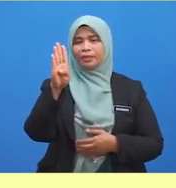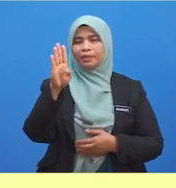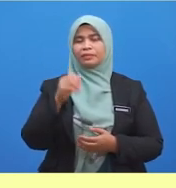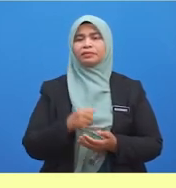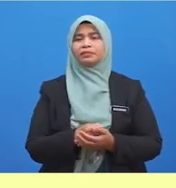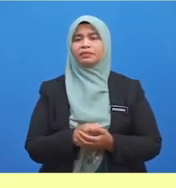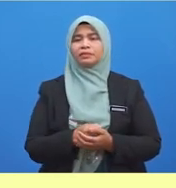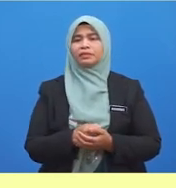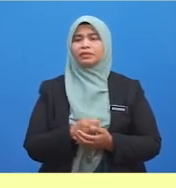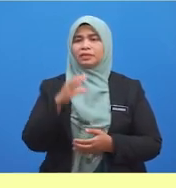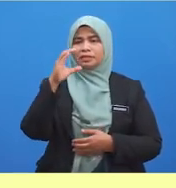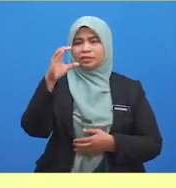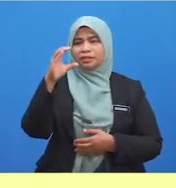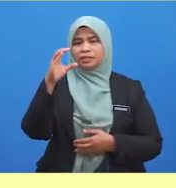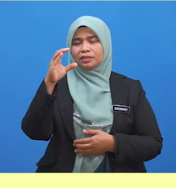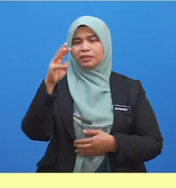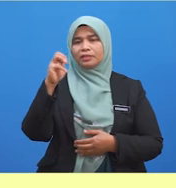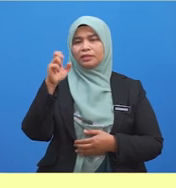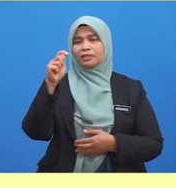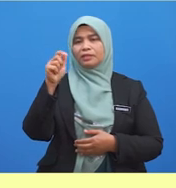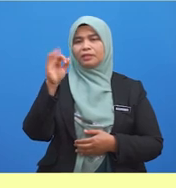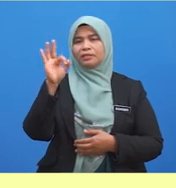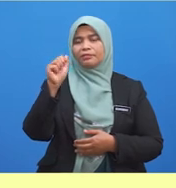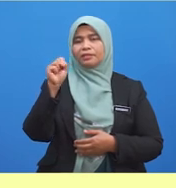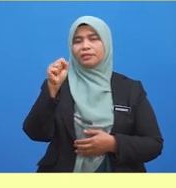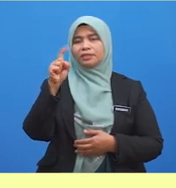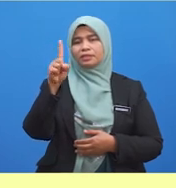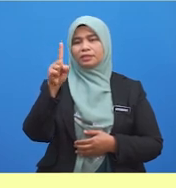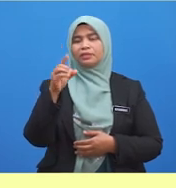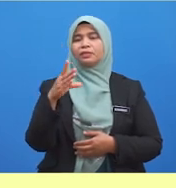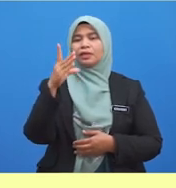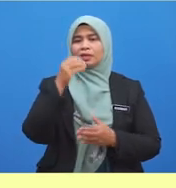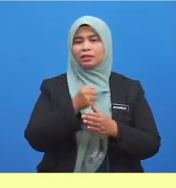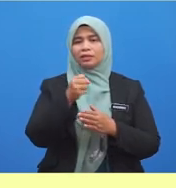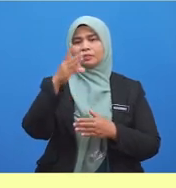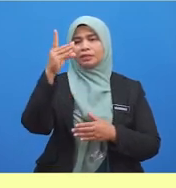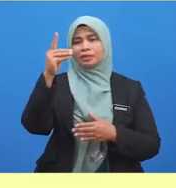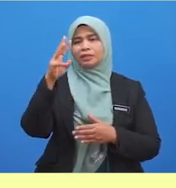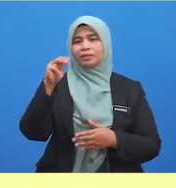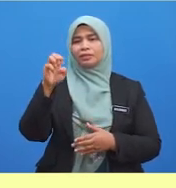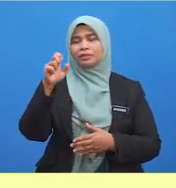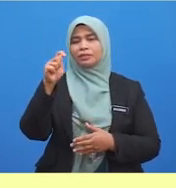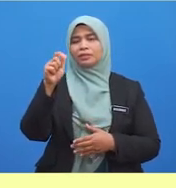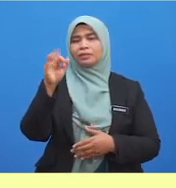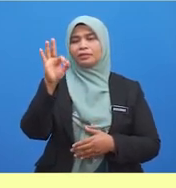2, C. Metafasa 1 atau D. Metafasa 2?